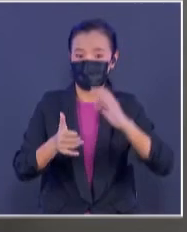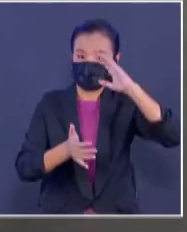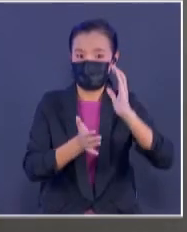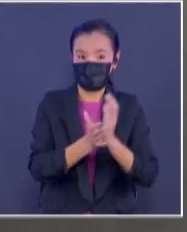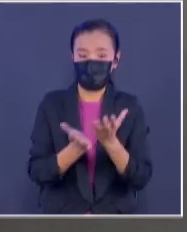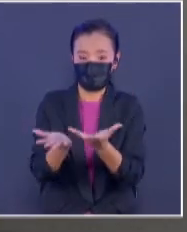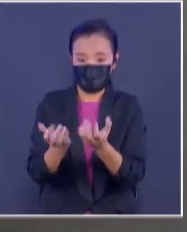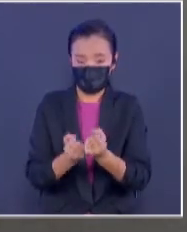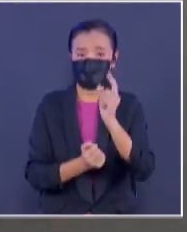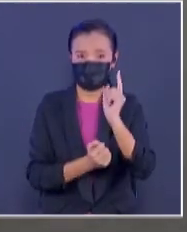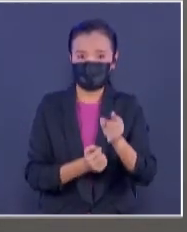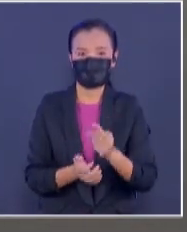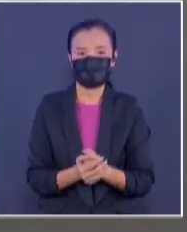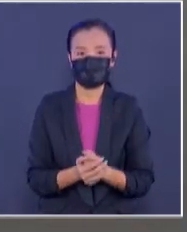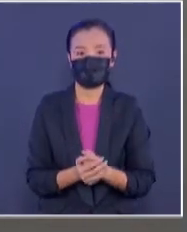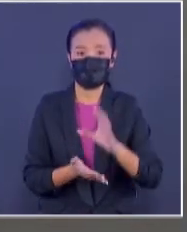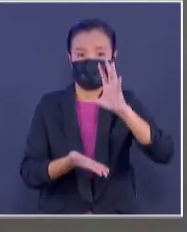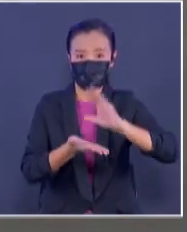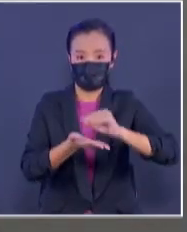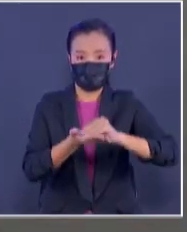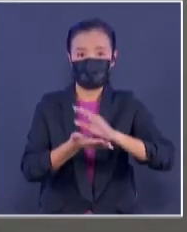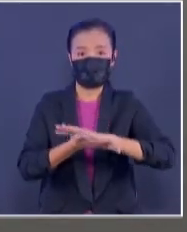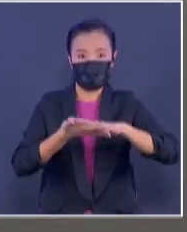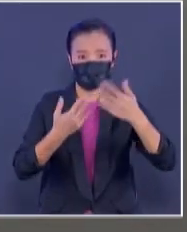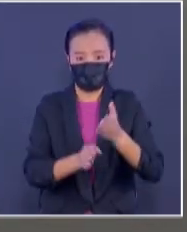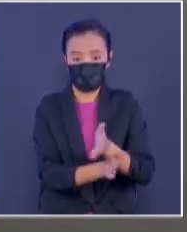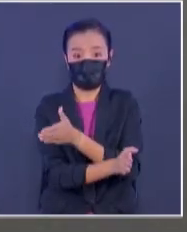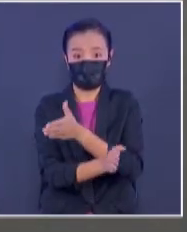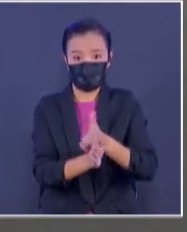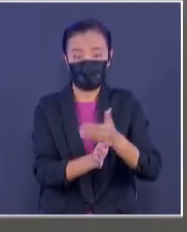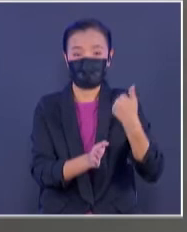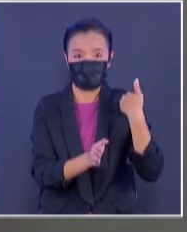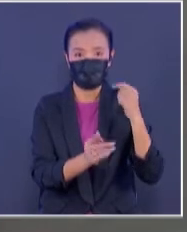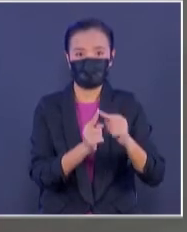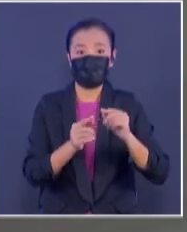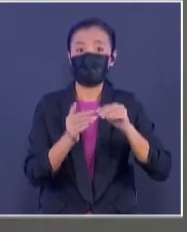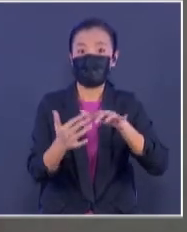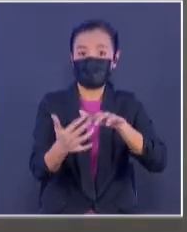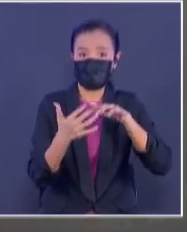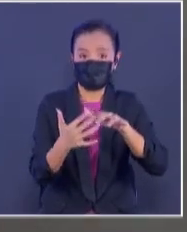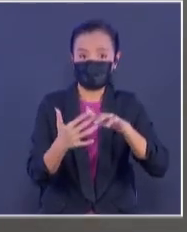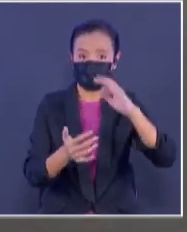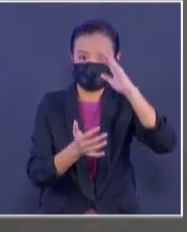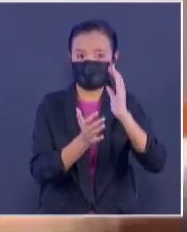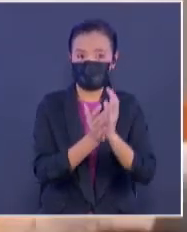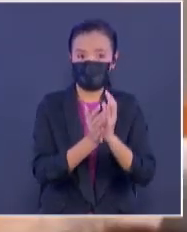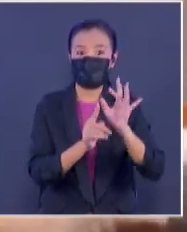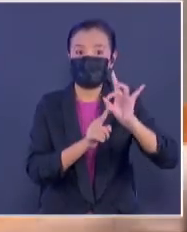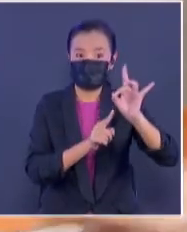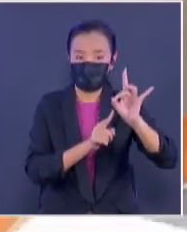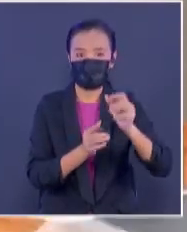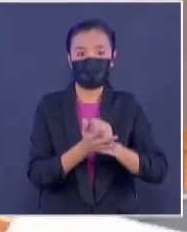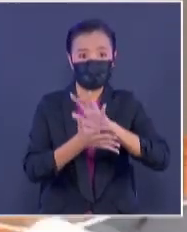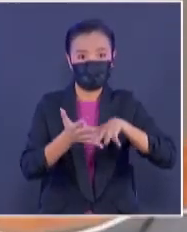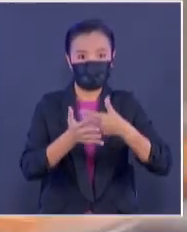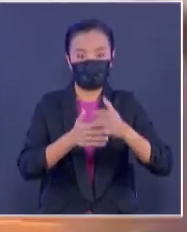ไปรับตัวจริงและมีการลงบันทึกประจำวันไว้แล้วก่อนไปค่ะแล้วก็ยังมีการประสานงานไปยังตำรวจภูธรภาค8ถึง